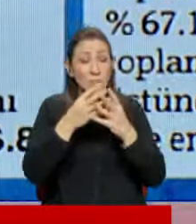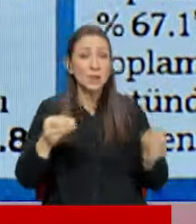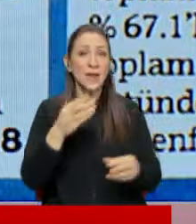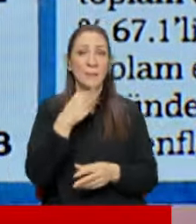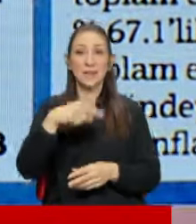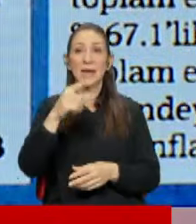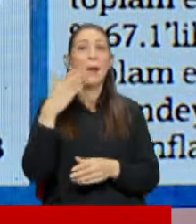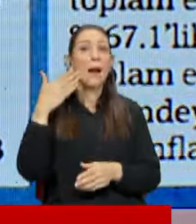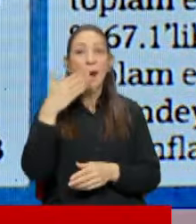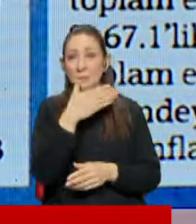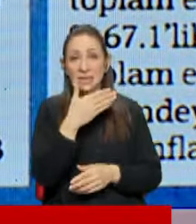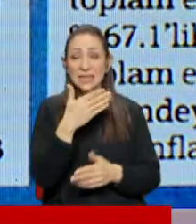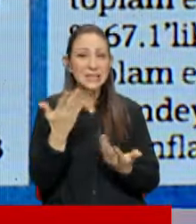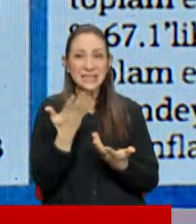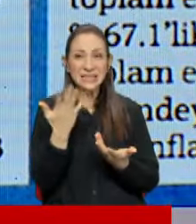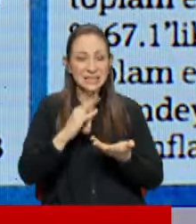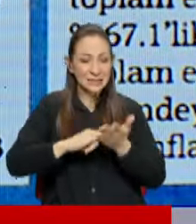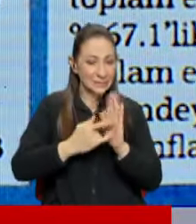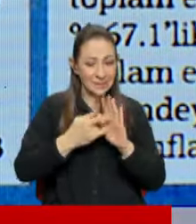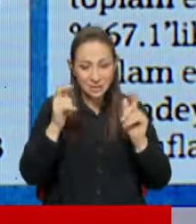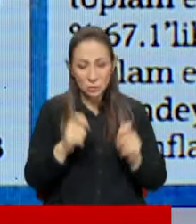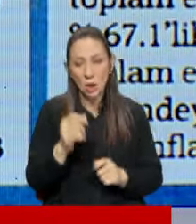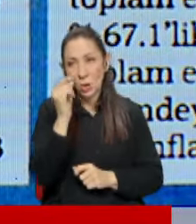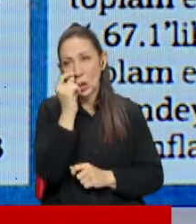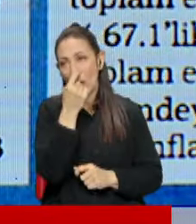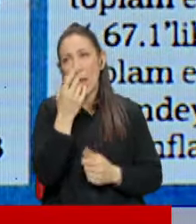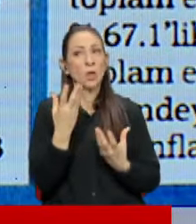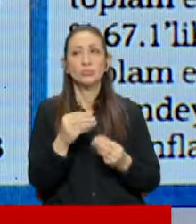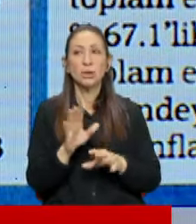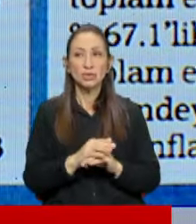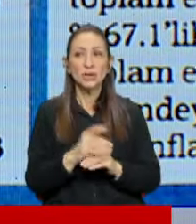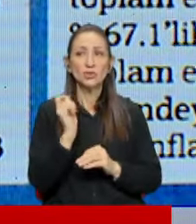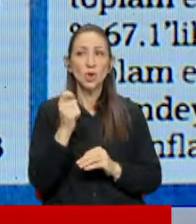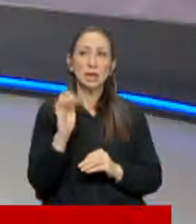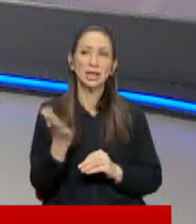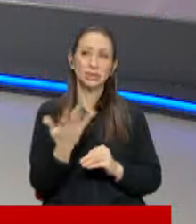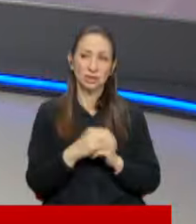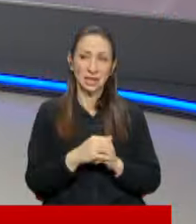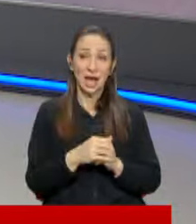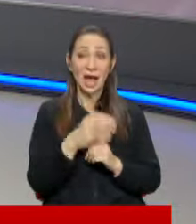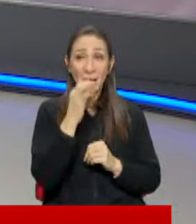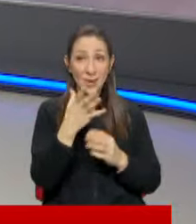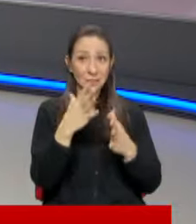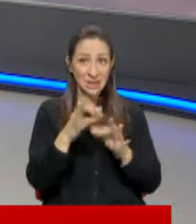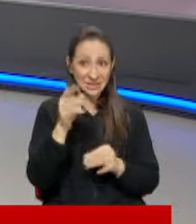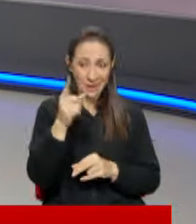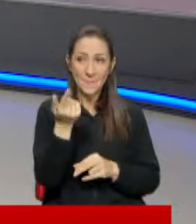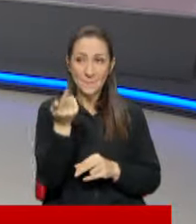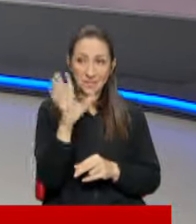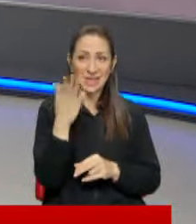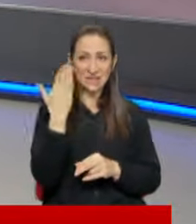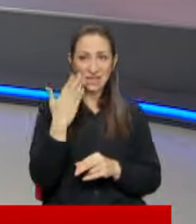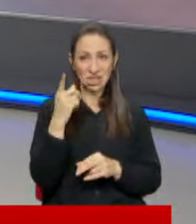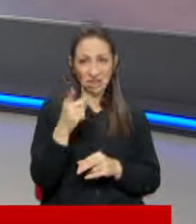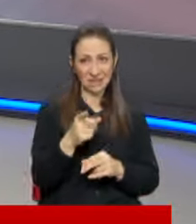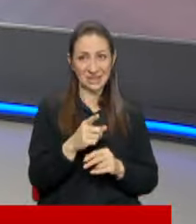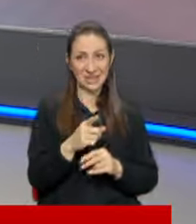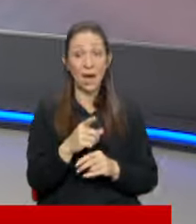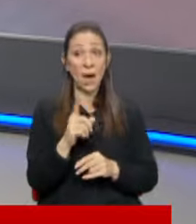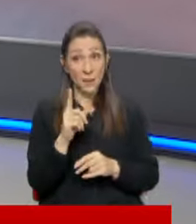emekli Ramazan'ı nasıl geçirecekler? Kolay geçirmeyecekler, zor geçirecekler. Haberimiz hazır. Birazdan